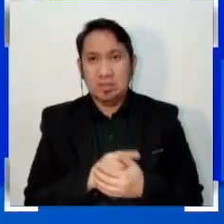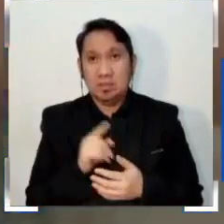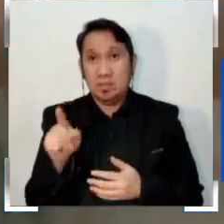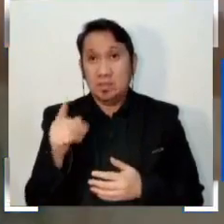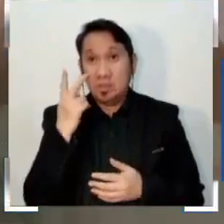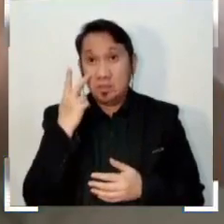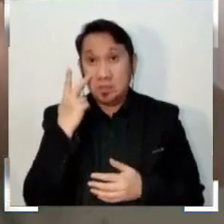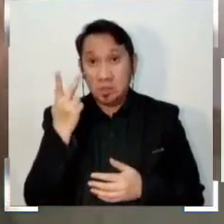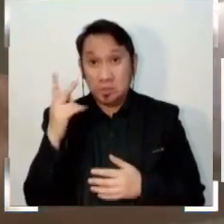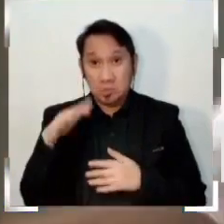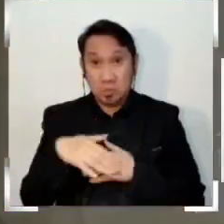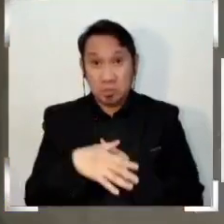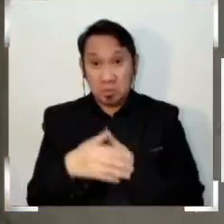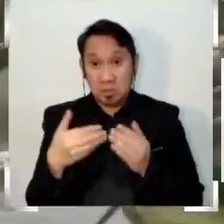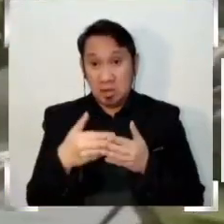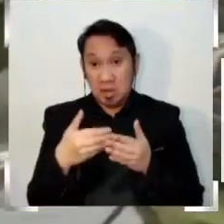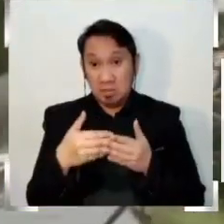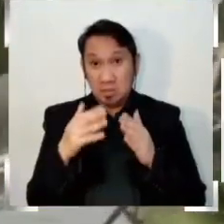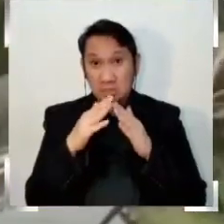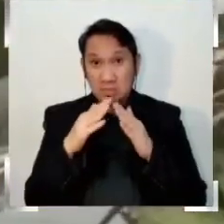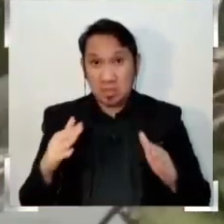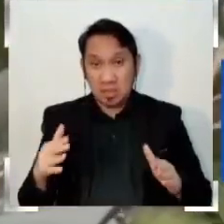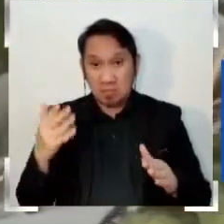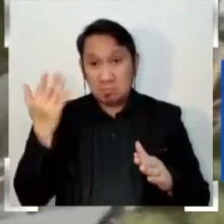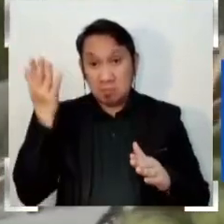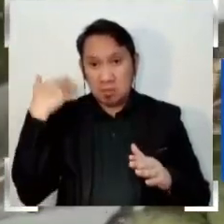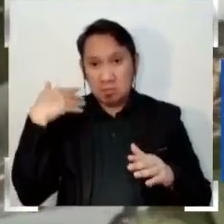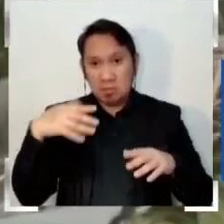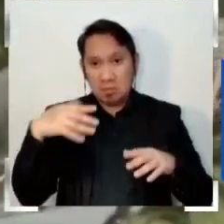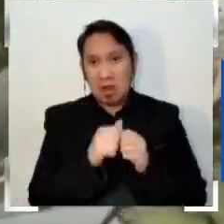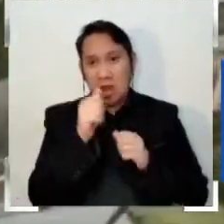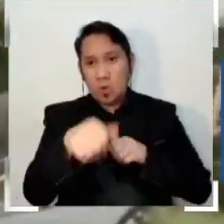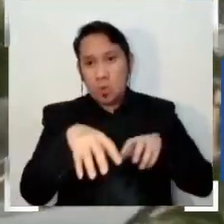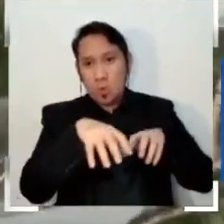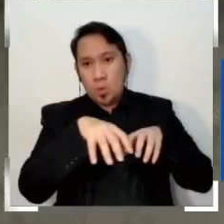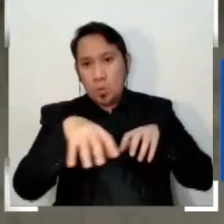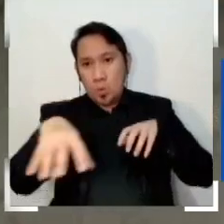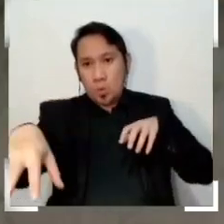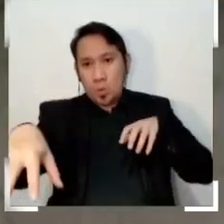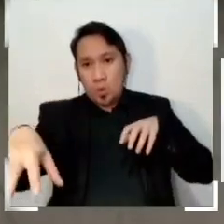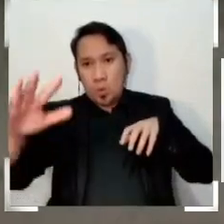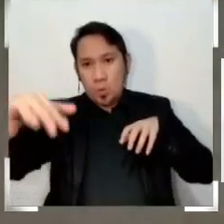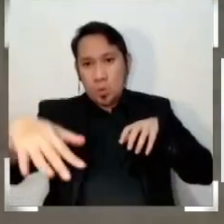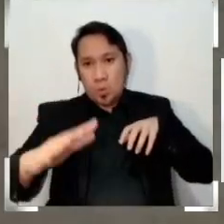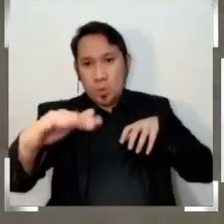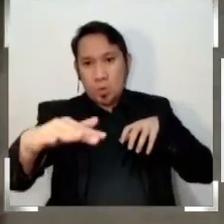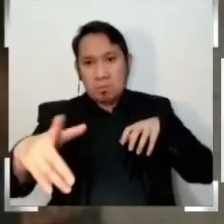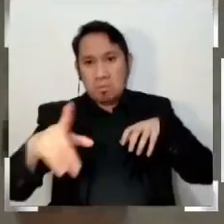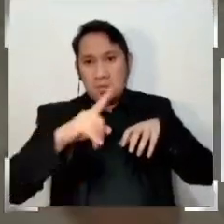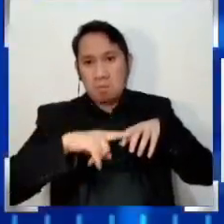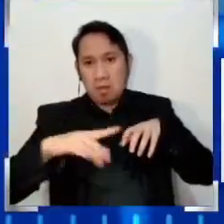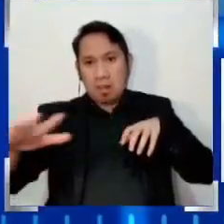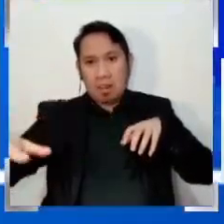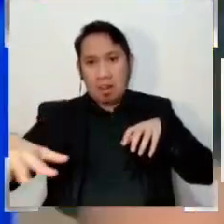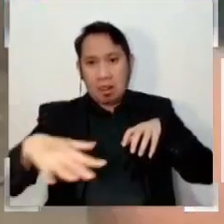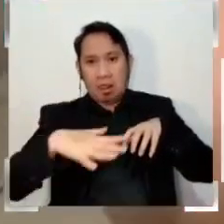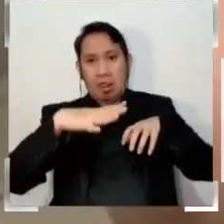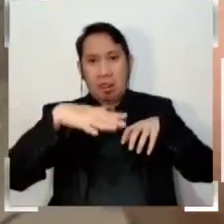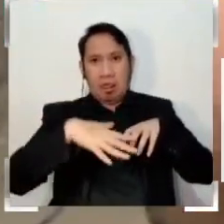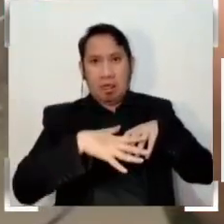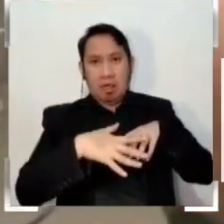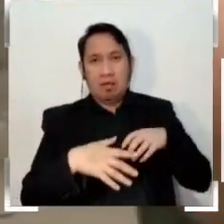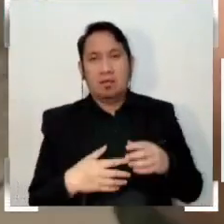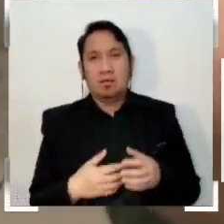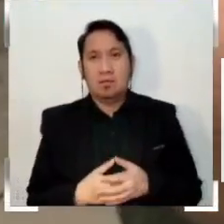bahay-bahay. Dati po, maluwag pa po yun, yung banda roon. Ayun nga po, totally hindi na talaga makakalabas yung, ano, yung sasakyan. Dati